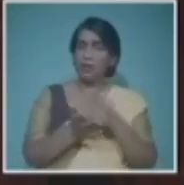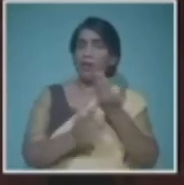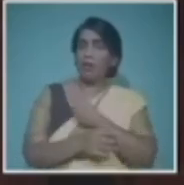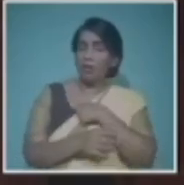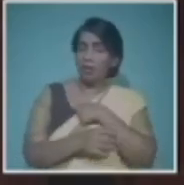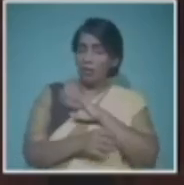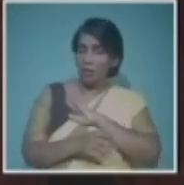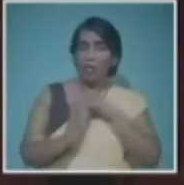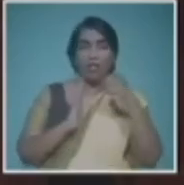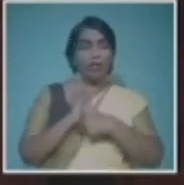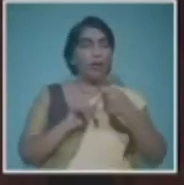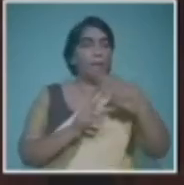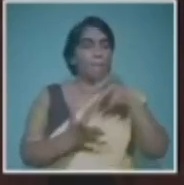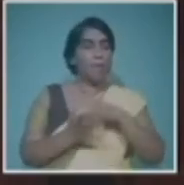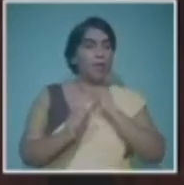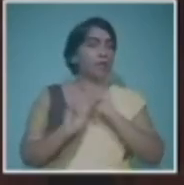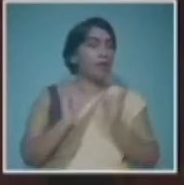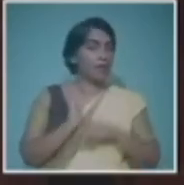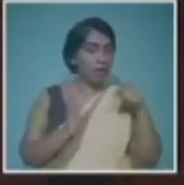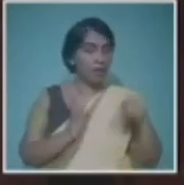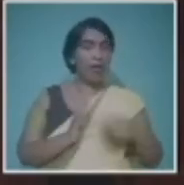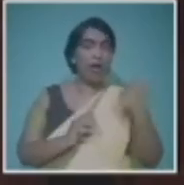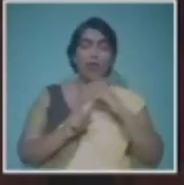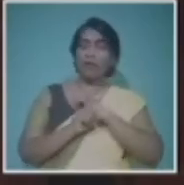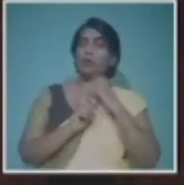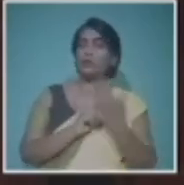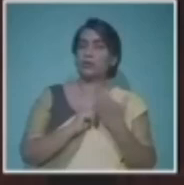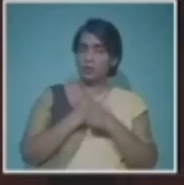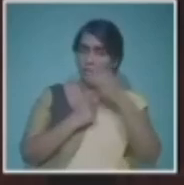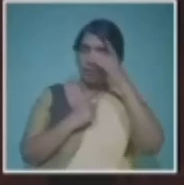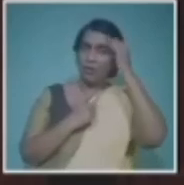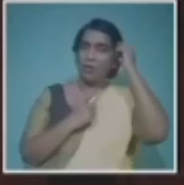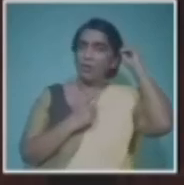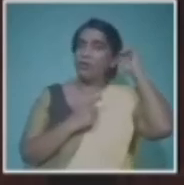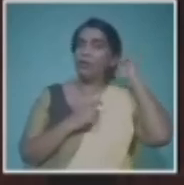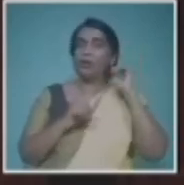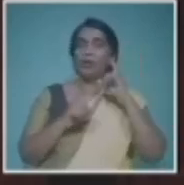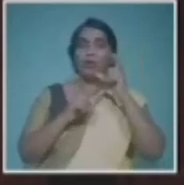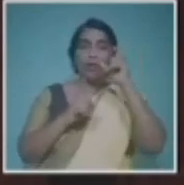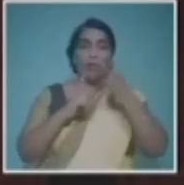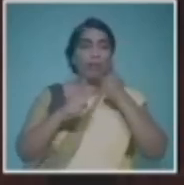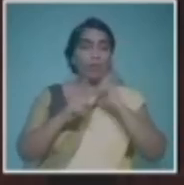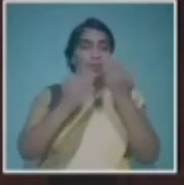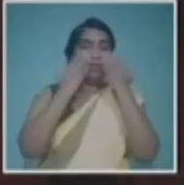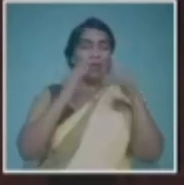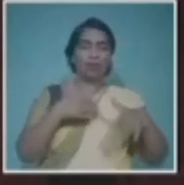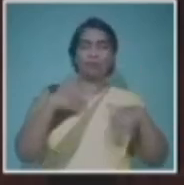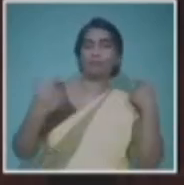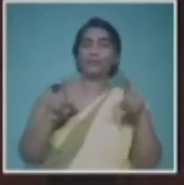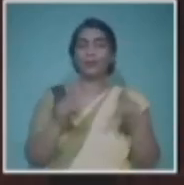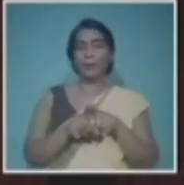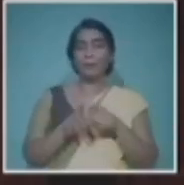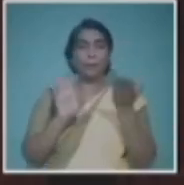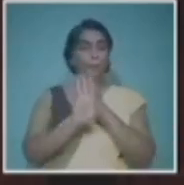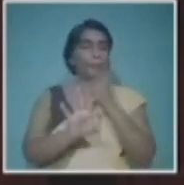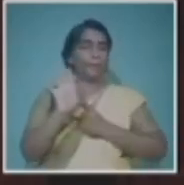උන්වහන්සේ දකුණු පළාතේ විශේෂයෙන්ම ගාල්ල දිස්ත්‍රික්කයේ අලුත් සංස්කෘතියක් බිහි කරා කොළඹ පෙත් ප්‍රදර්ශනය බලන එක අද විලාසිතාවක් වෙලා මේට